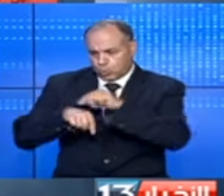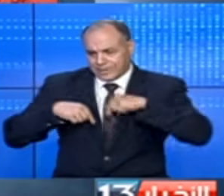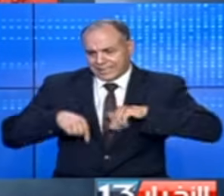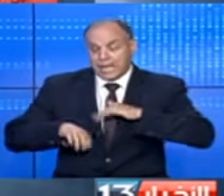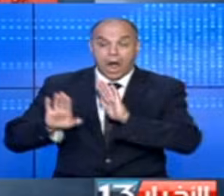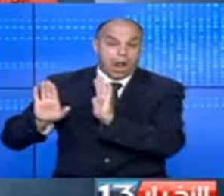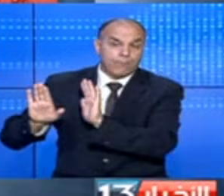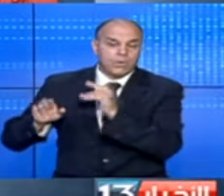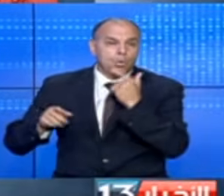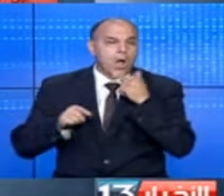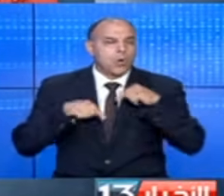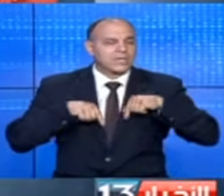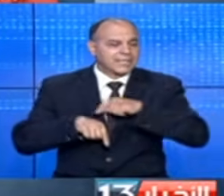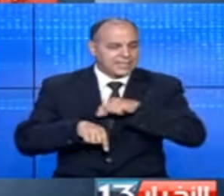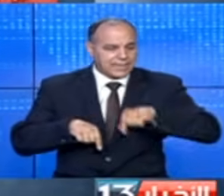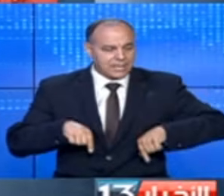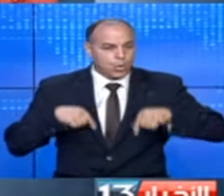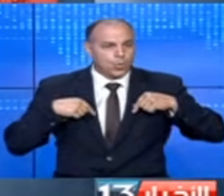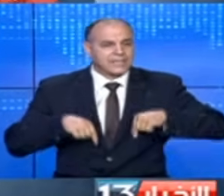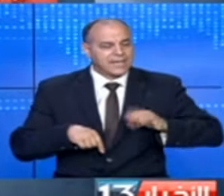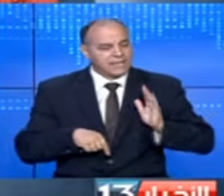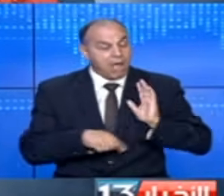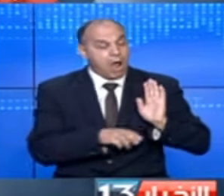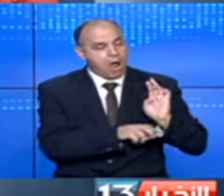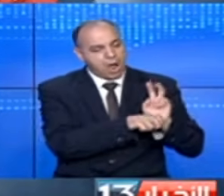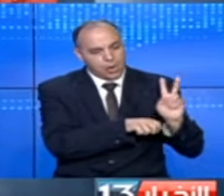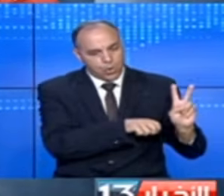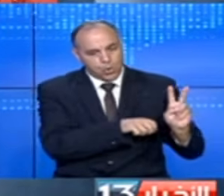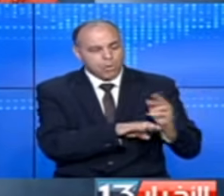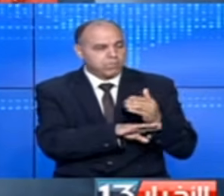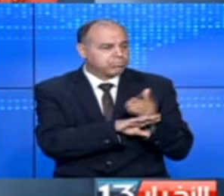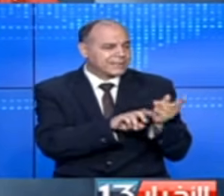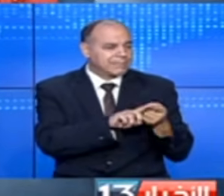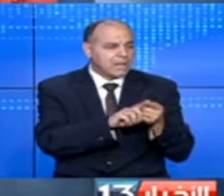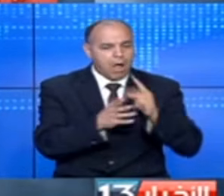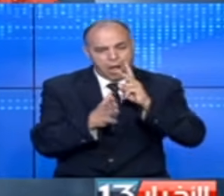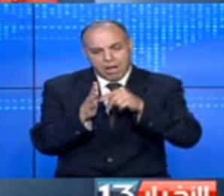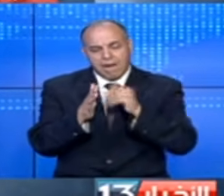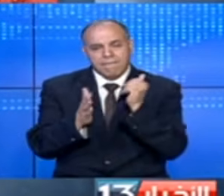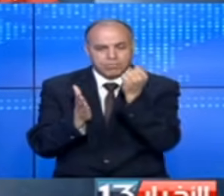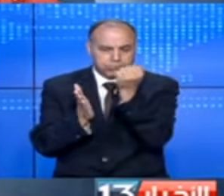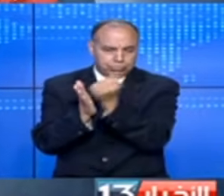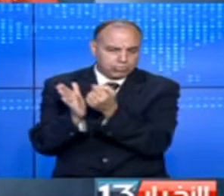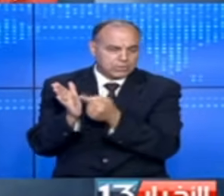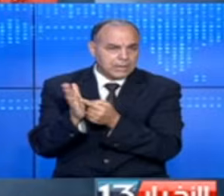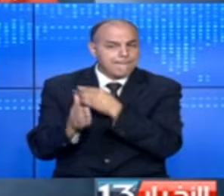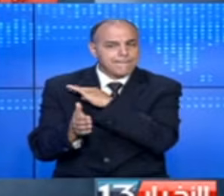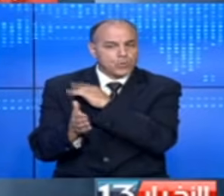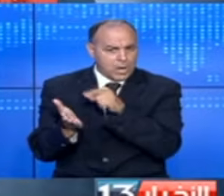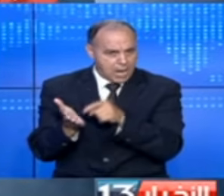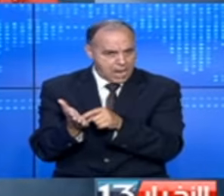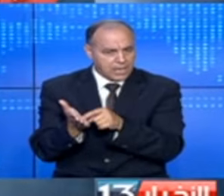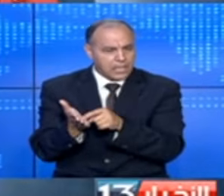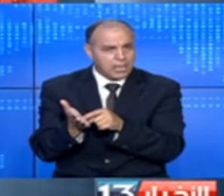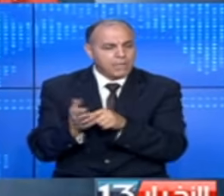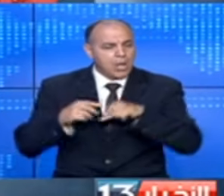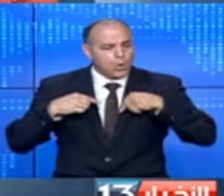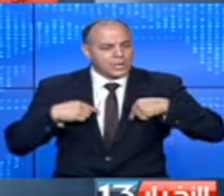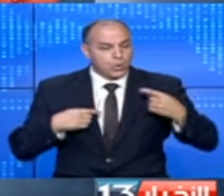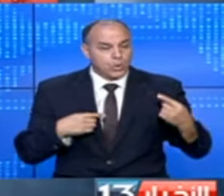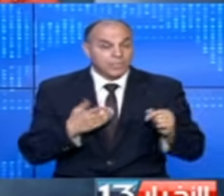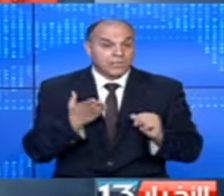الصحة ووزارة الداخلية ووزارة الدفاع، وما يتم استثناؤه بقرار صريح من المصالح المختصة برئاسة